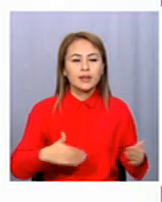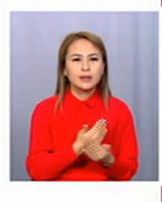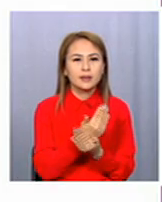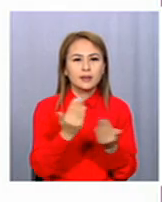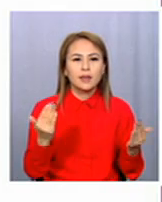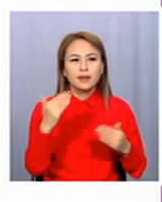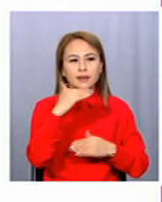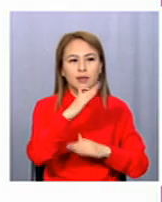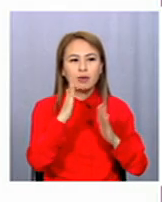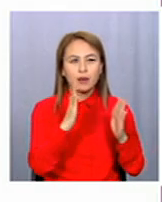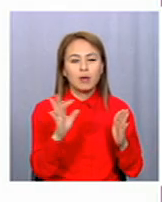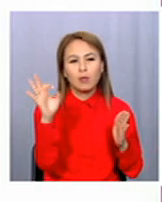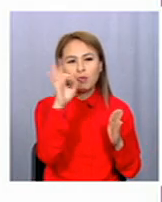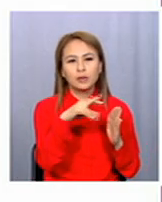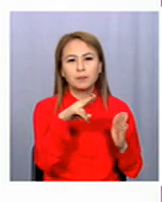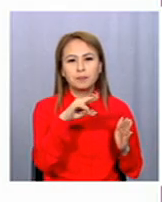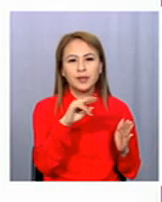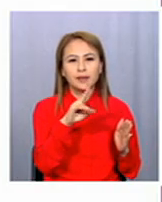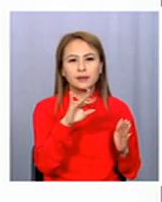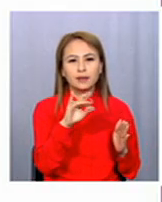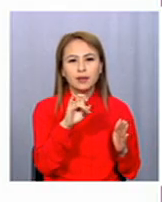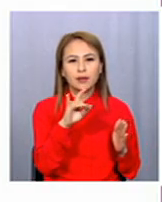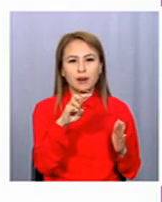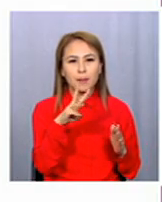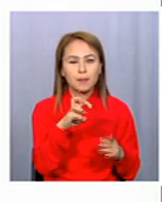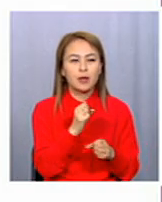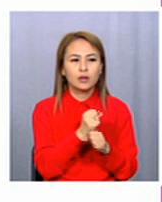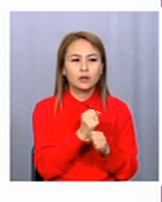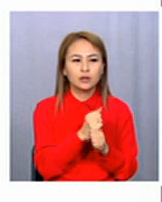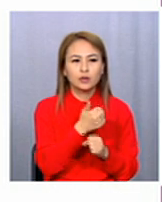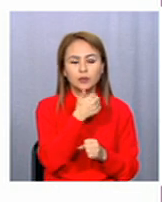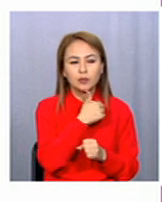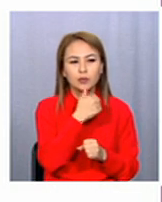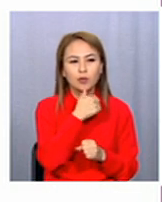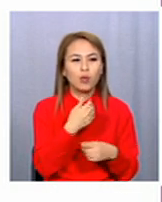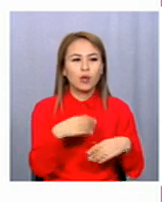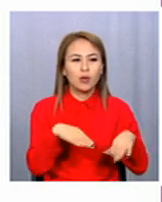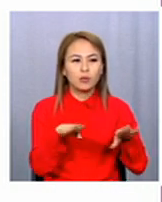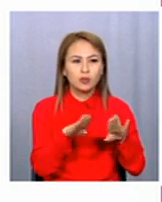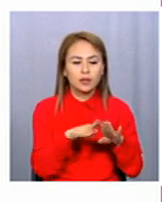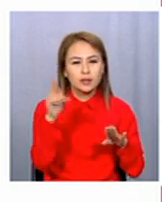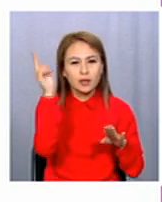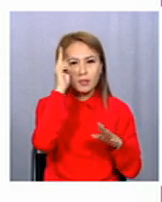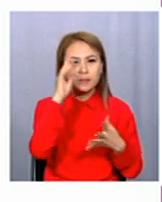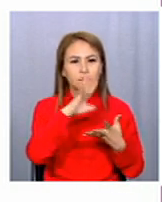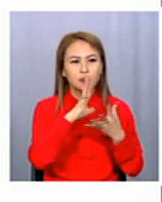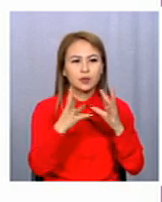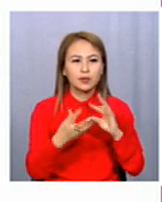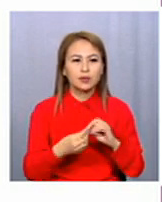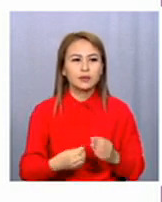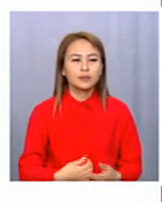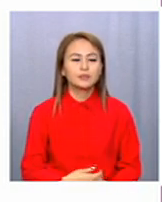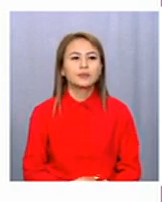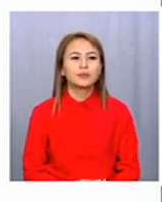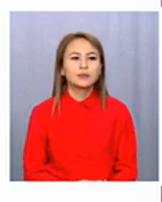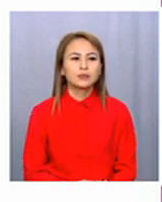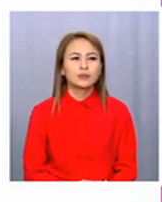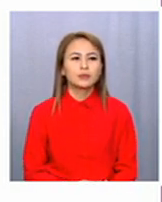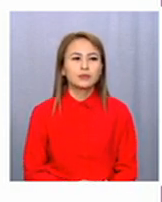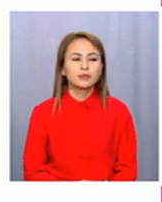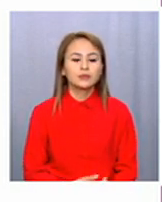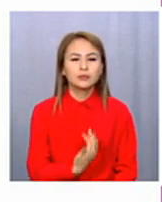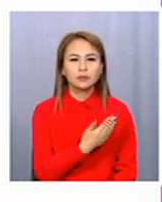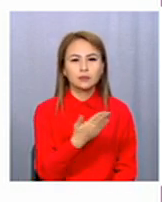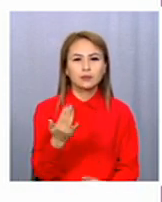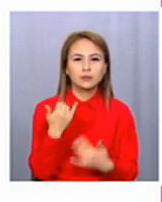бойынша пиктограмма құрастырдыңдар. Жарайсыңдар балалар, олай болса, сабағымызды қорытындылайық. Балалар, сендер